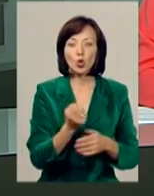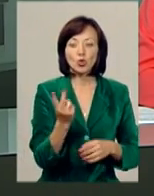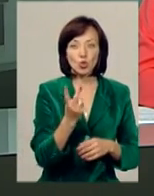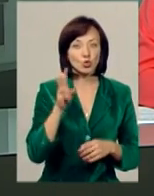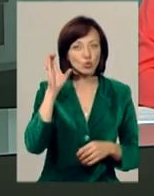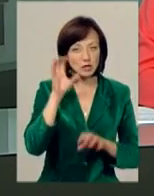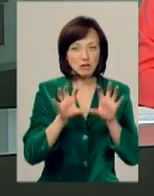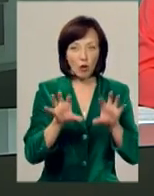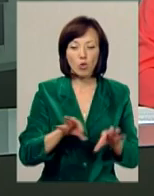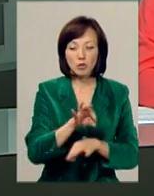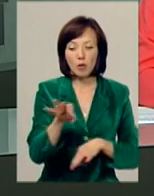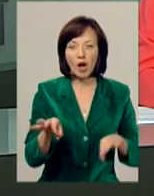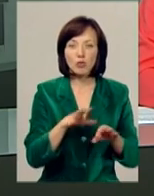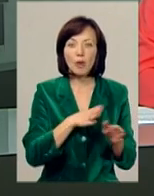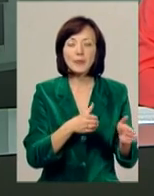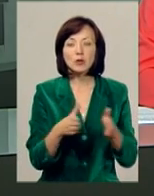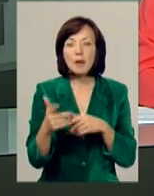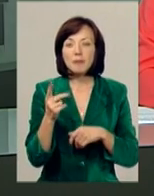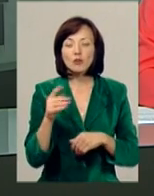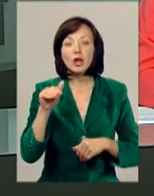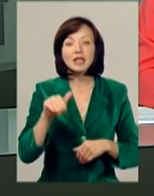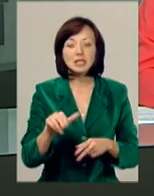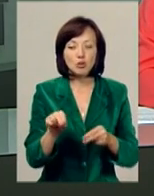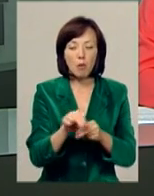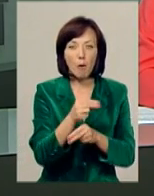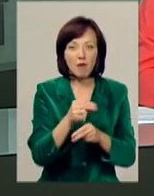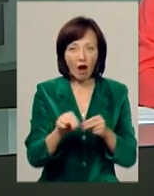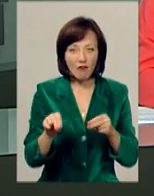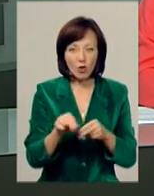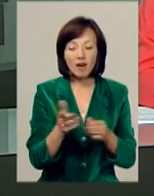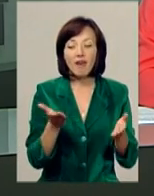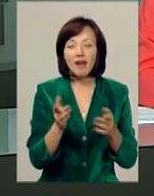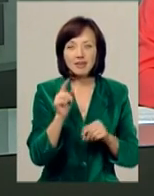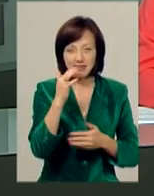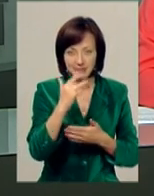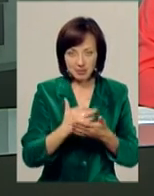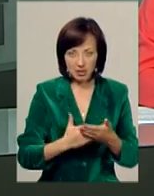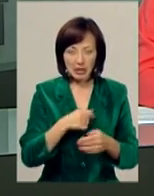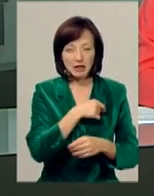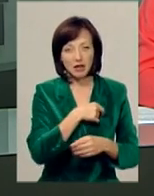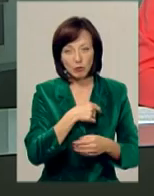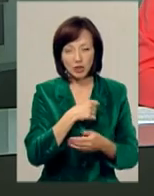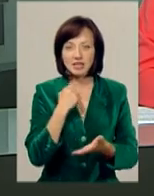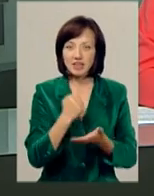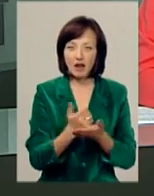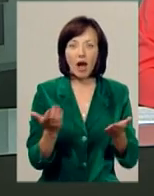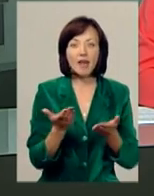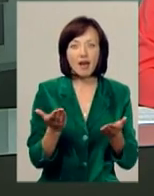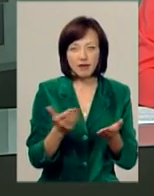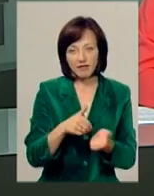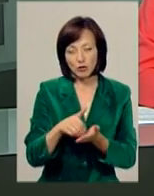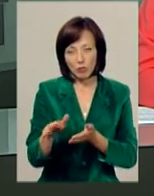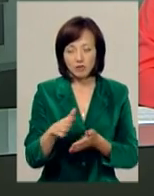читання законопроекту було підготовлено більше тисячі поправок які з них народні обранці затвердили А які не